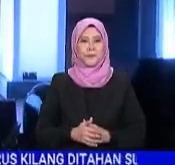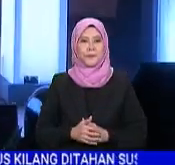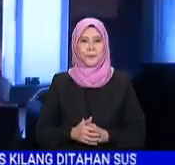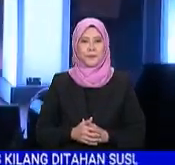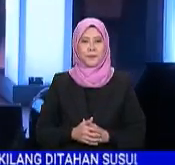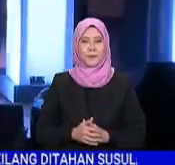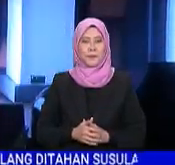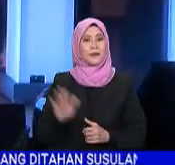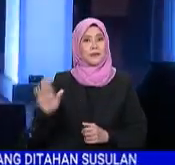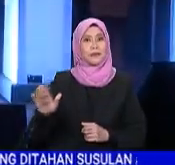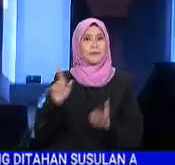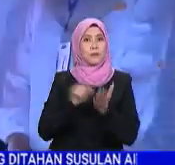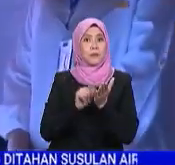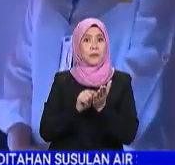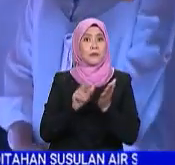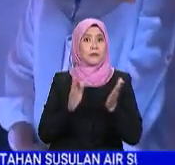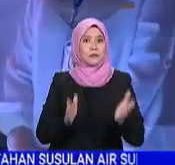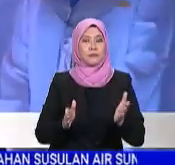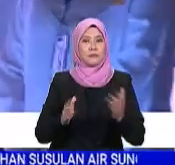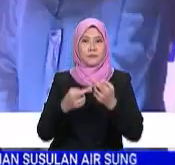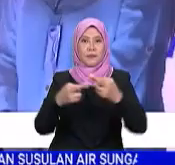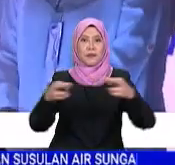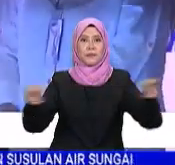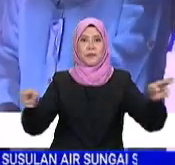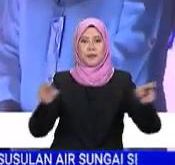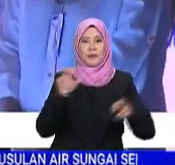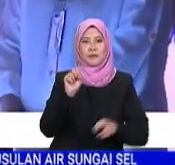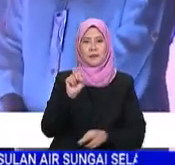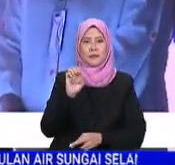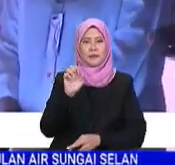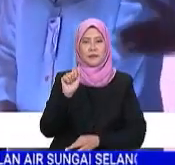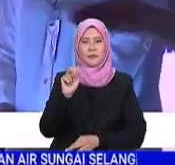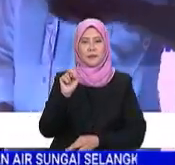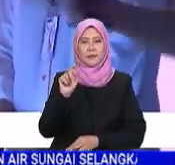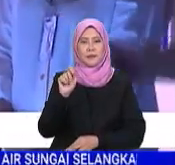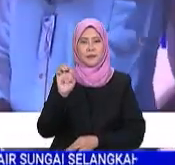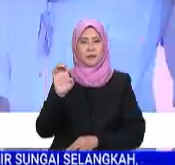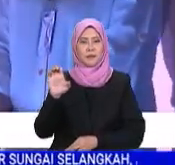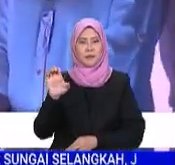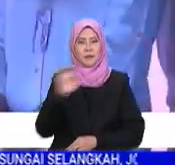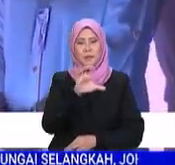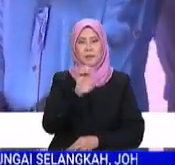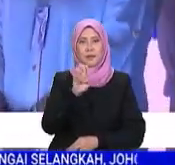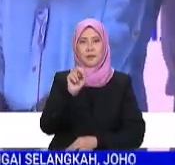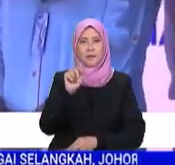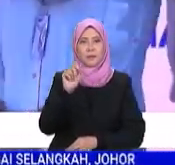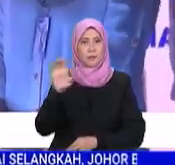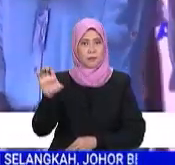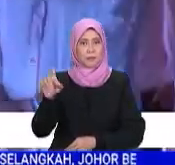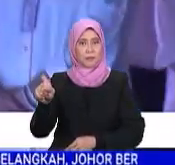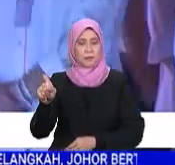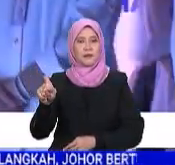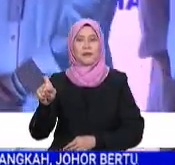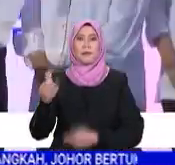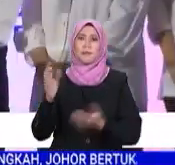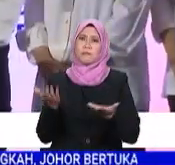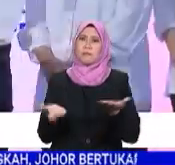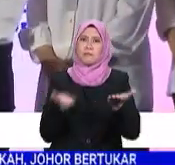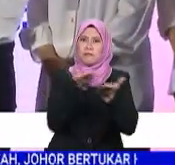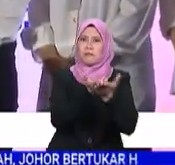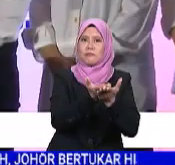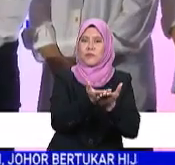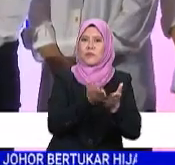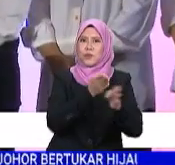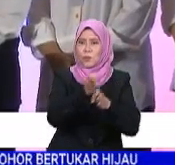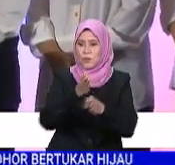bercakap pada sidang media selepas Majlis perasmian sainteks runduk Dato patinggi tantria Bang Johari yakin dengan jurusannya ditawar